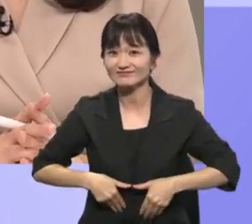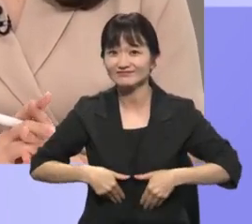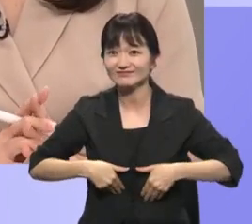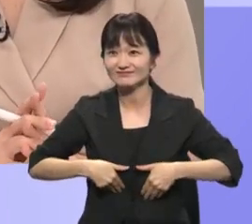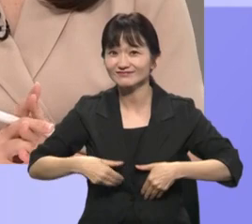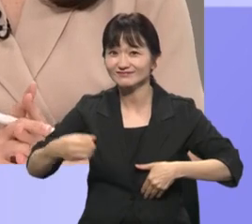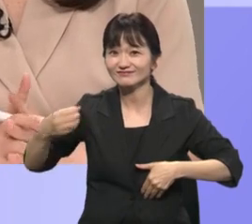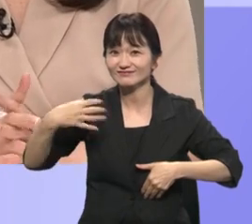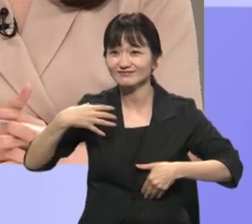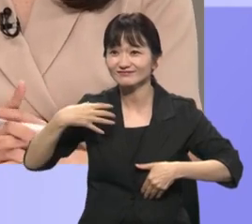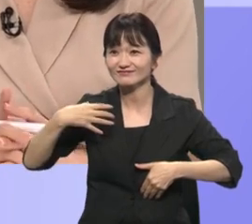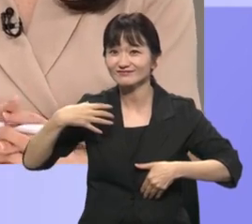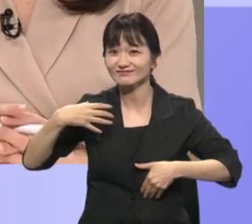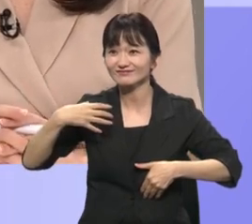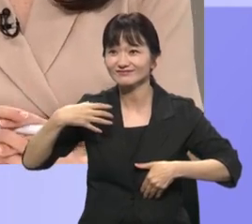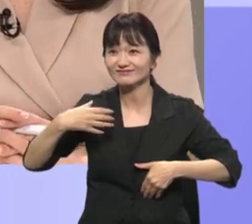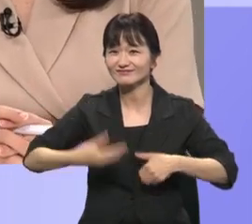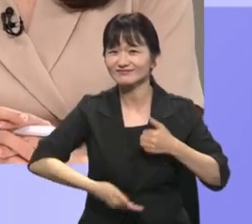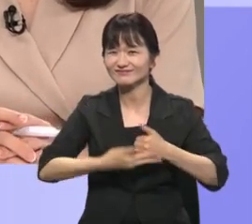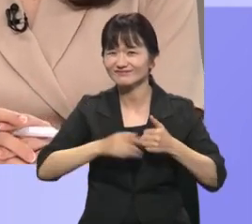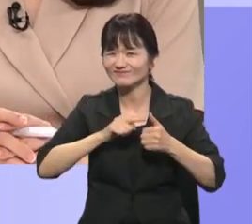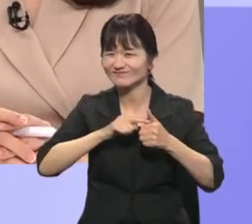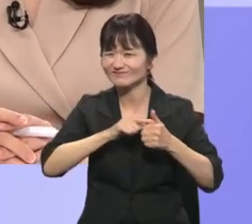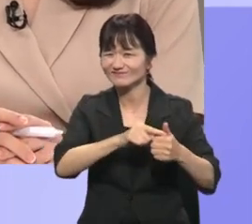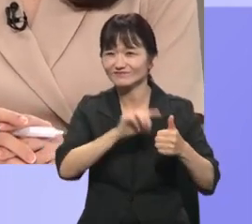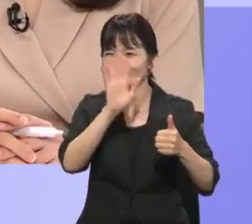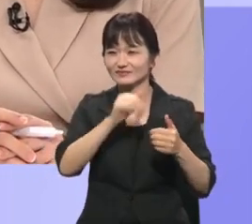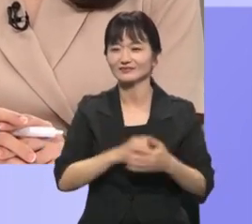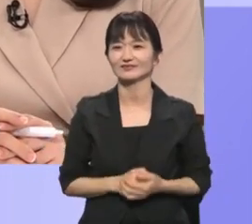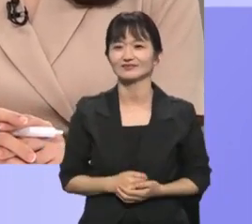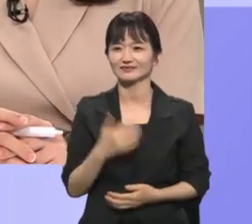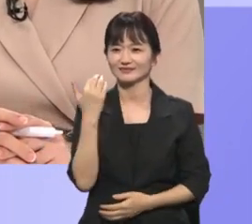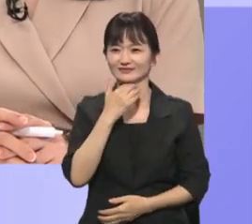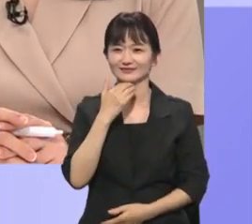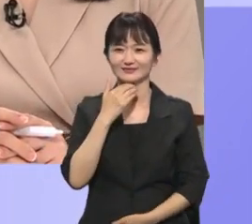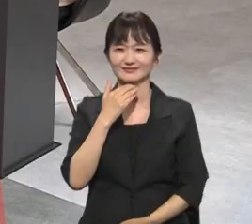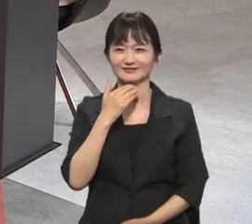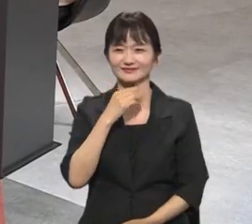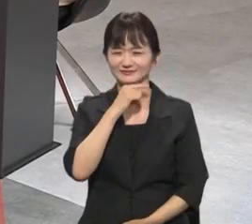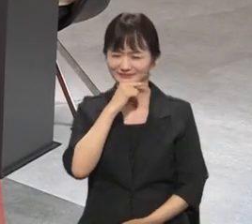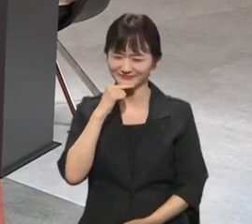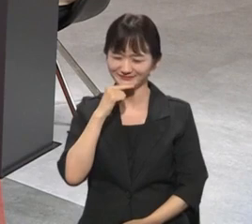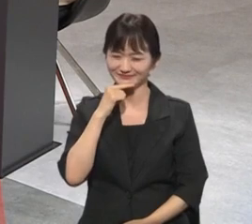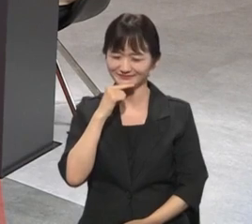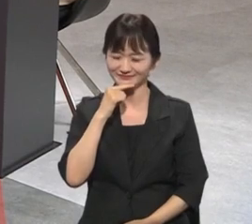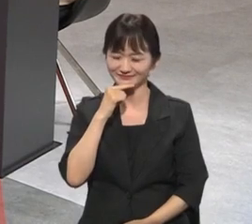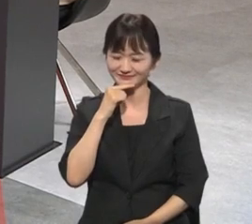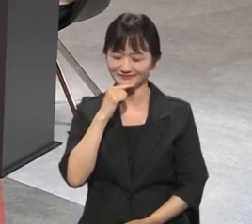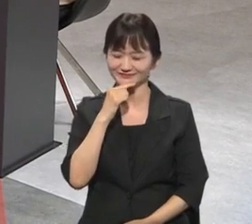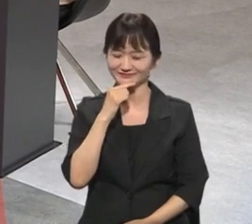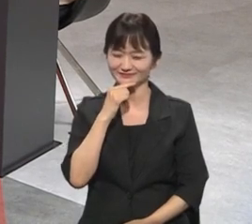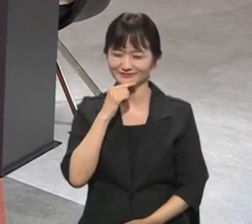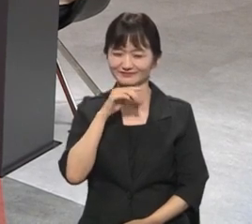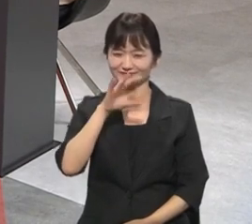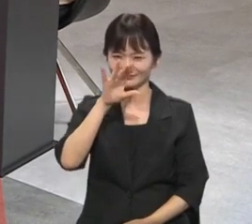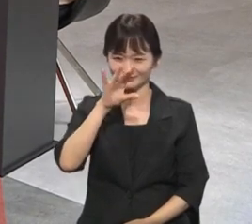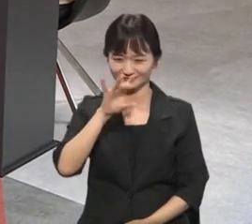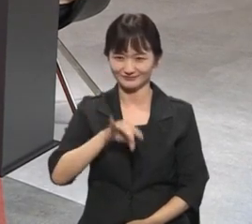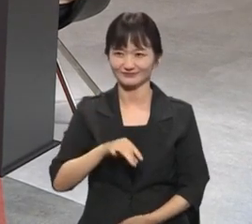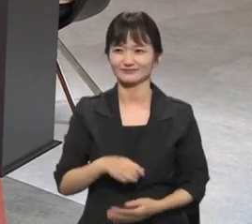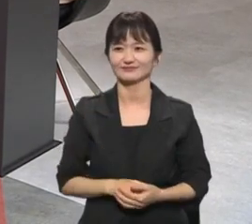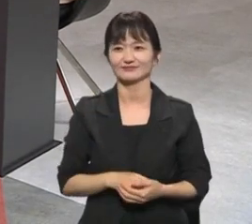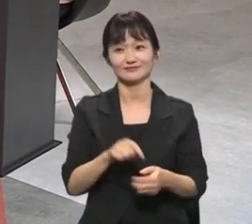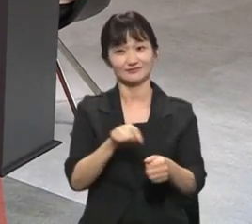뭐 이런 말씀하시는 분이 있는데 칭찬을 강요하는 건 아니고요 빨간색이라 좀 익숙하긴 합니다 그런 말씀하시는 분이 있는데 저희가 뭐 특정